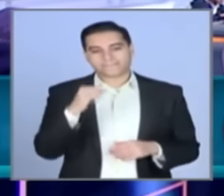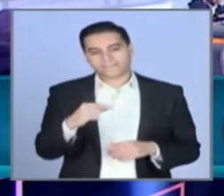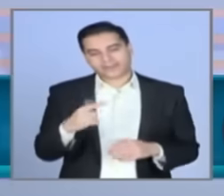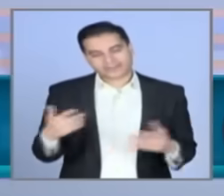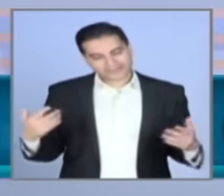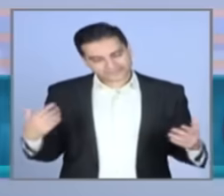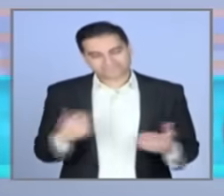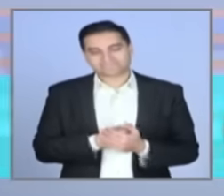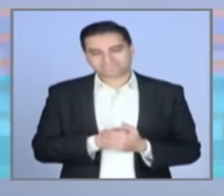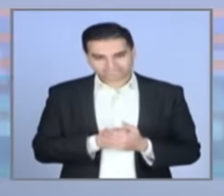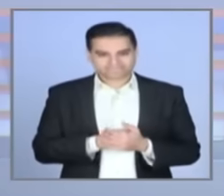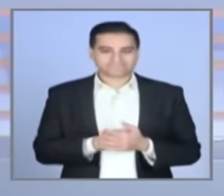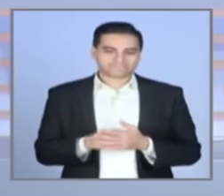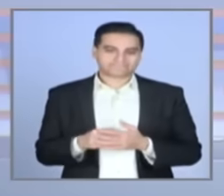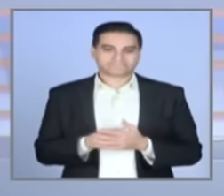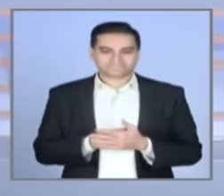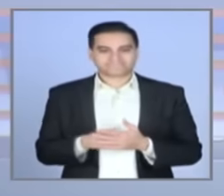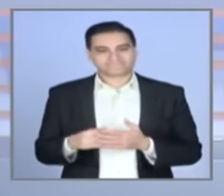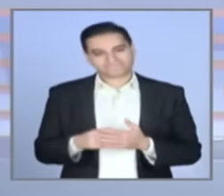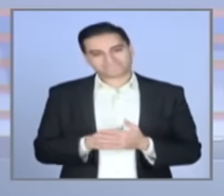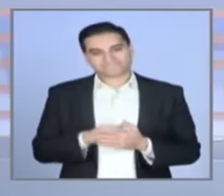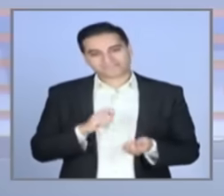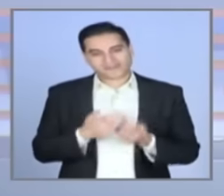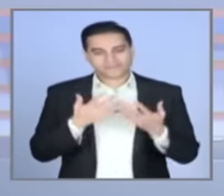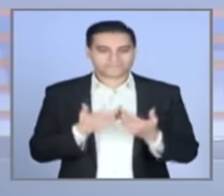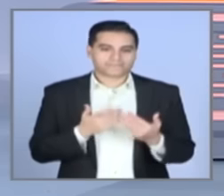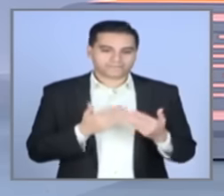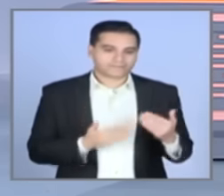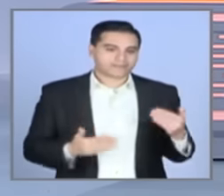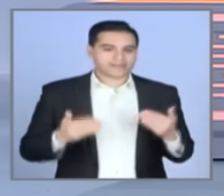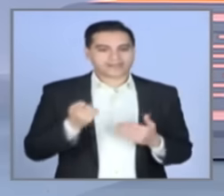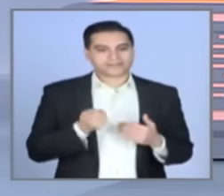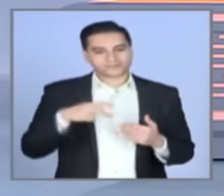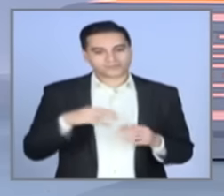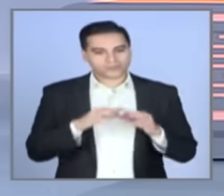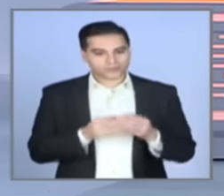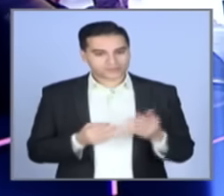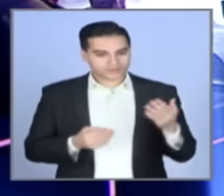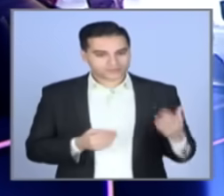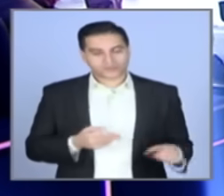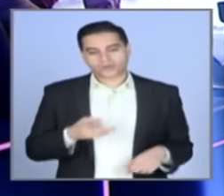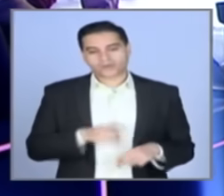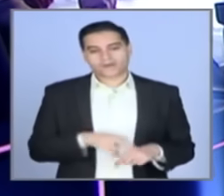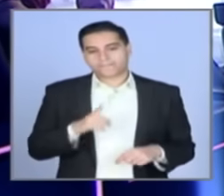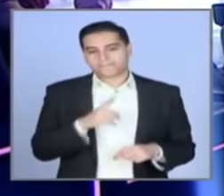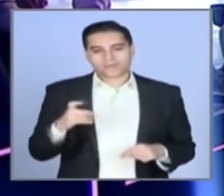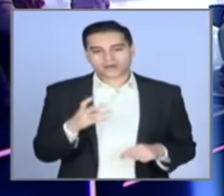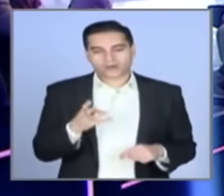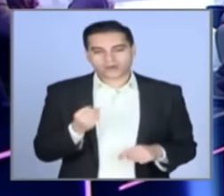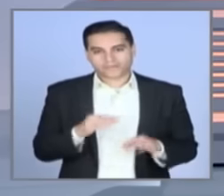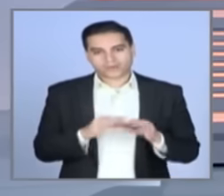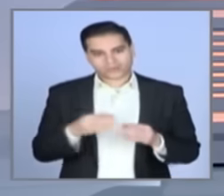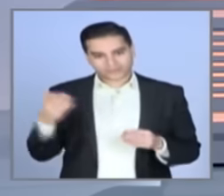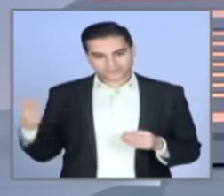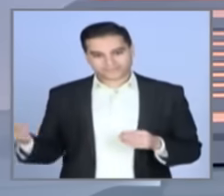هو فعلاً الضيف أحمد. غيرت نتيجة 85 عيلة الحياة 140